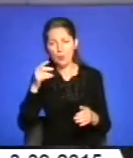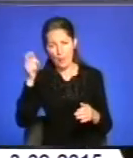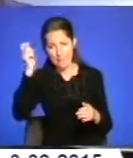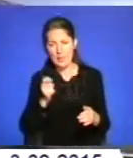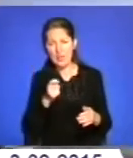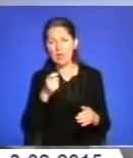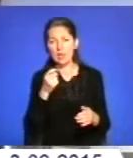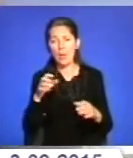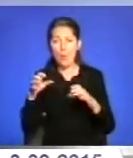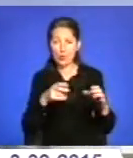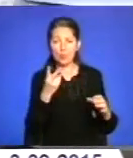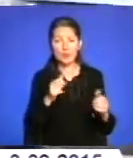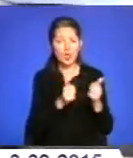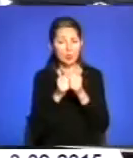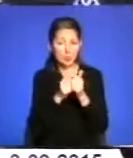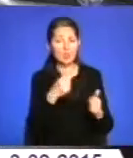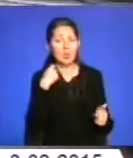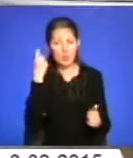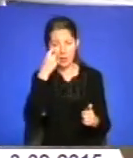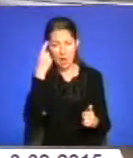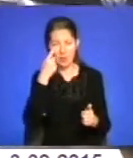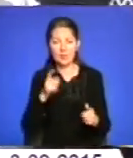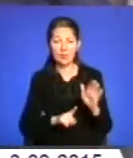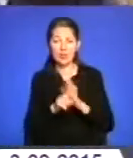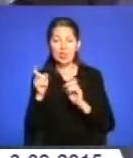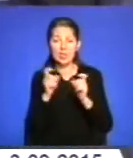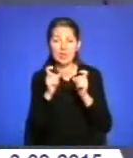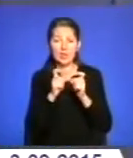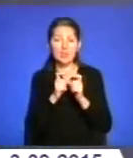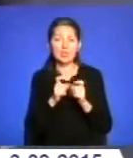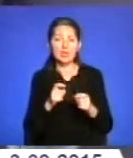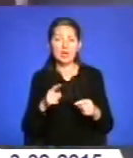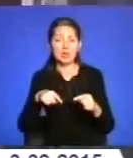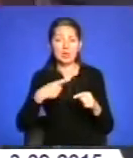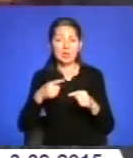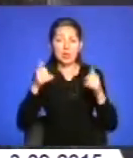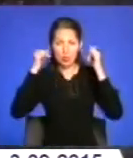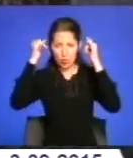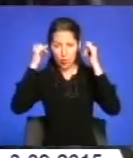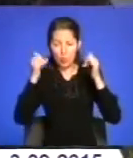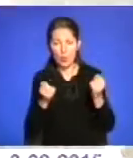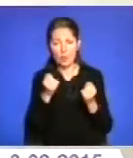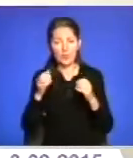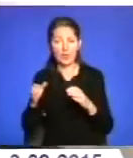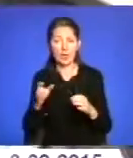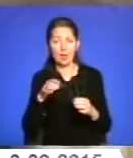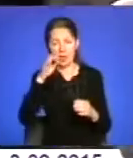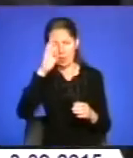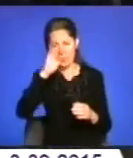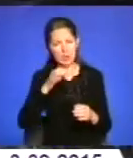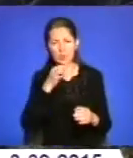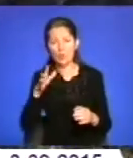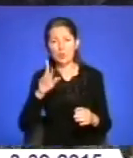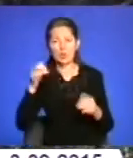сп'яніння. Між односельцями виникала суперечка через худобу. Водієві не сподобалося, як селянин випасає корів. Завершилася сварка тим,